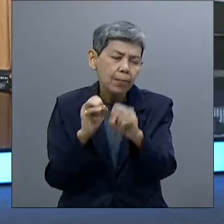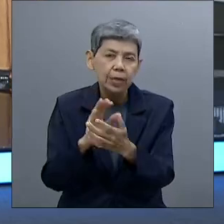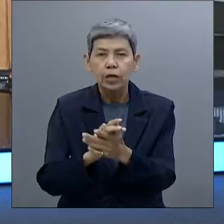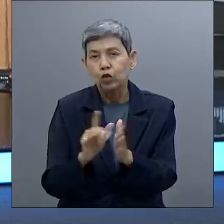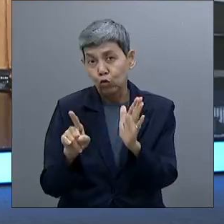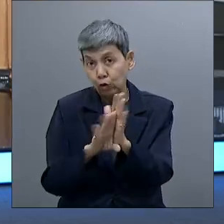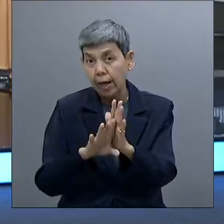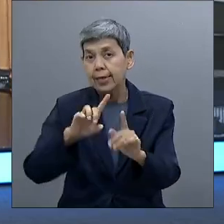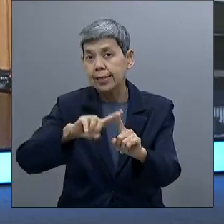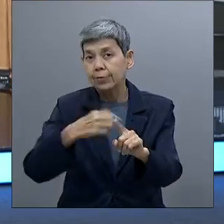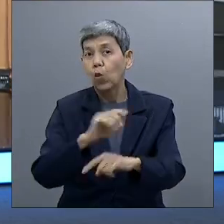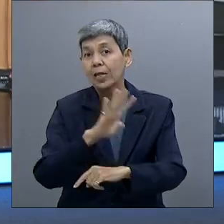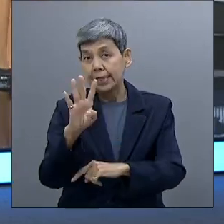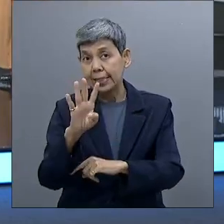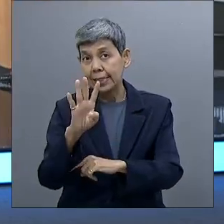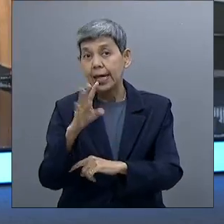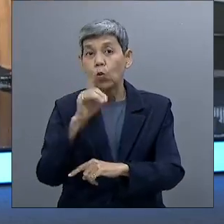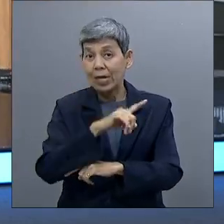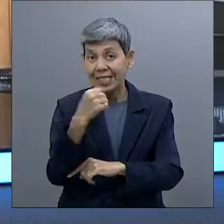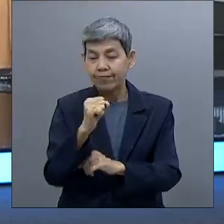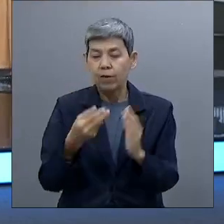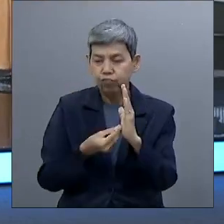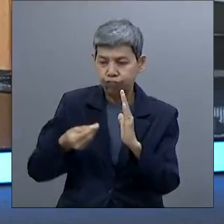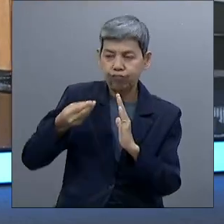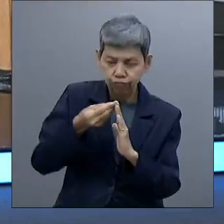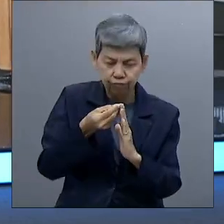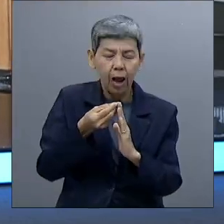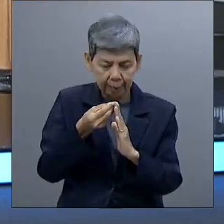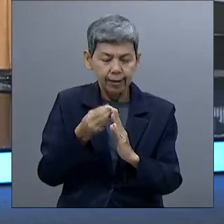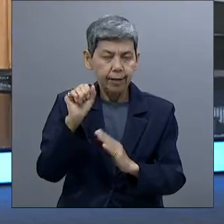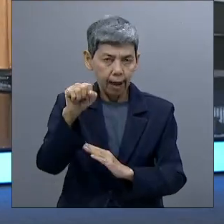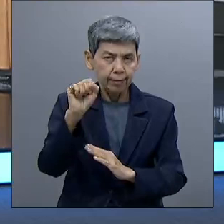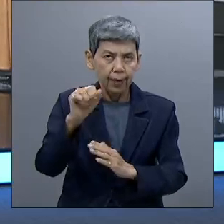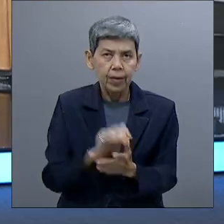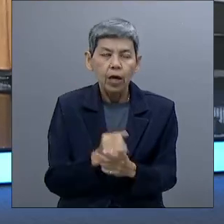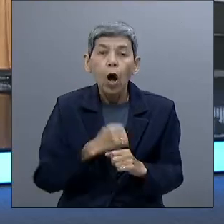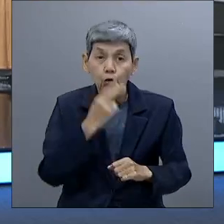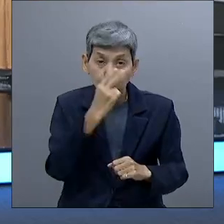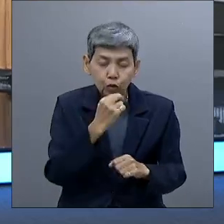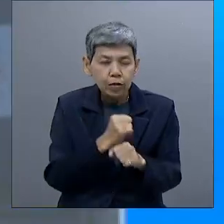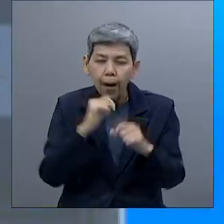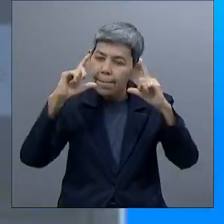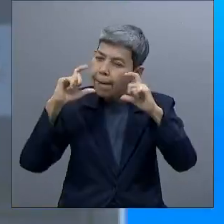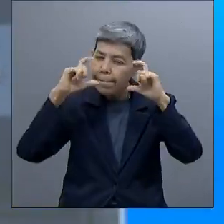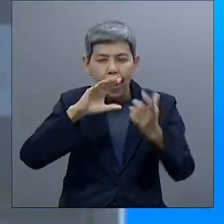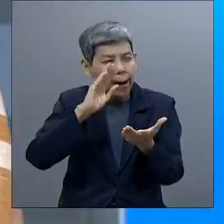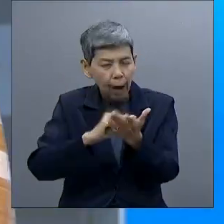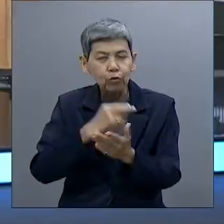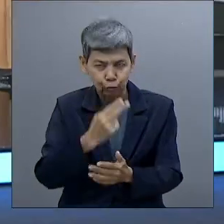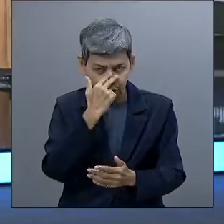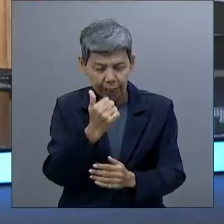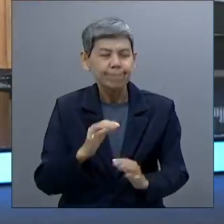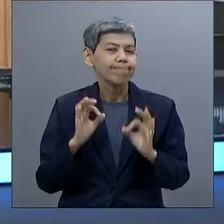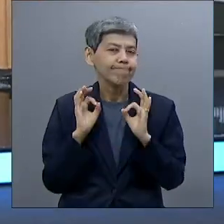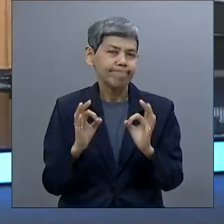ธันวาคมนี้หรือวันที่10ทีมงานขึ้นไปกันบนดอยใช่ไหมครับ ใช่แล้วแล้วเดี๋ยวเก็บภาพประทับใจความอบอุ่นมาให้ดูนะคะ โอเ